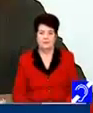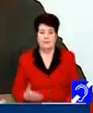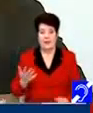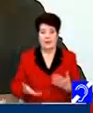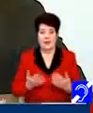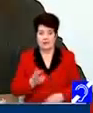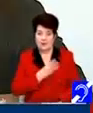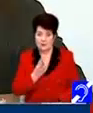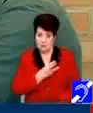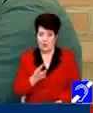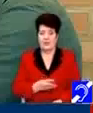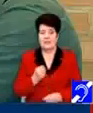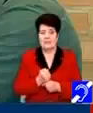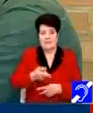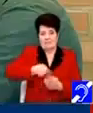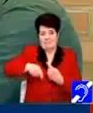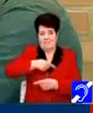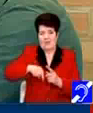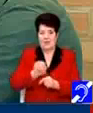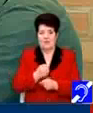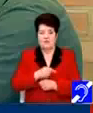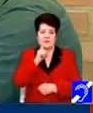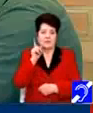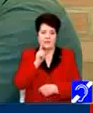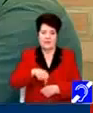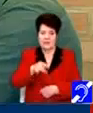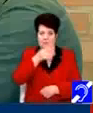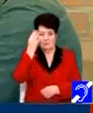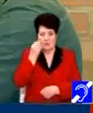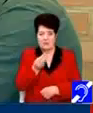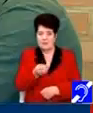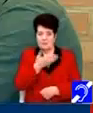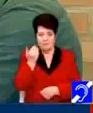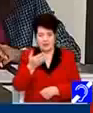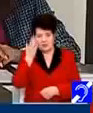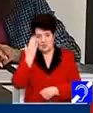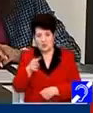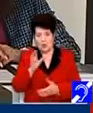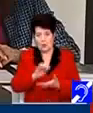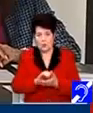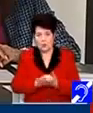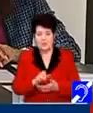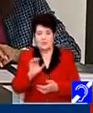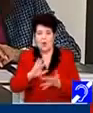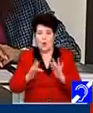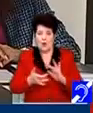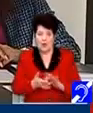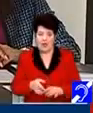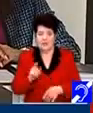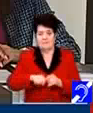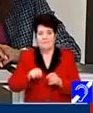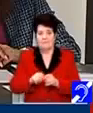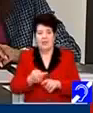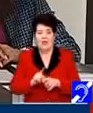Chiar dacă și-ar dori să dezvolte o afacere, tinerii din Republica Moldova susțin că nu au bani și nici cunoștințe în domeniu. Platforma online AppFactory umple acest